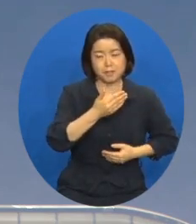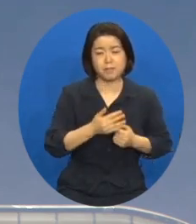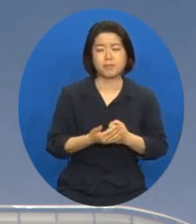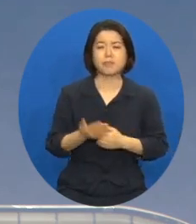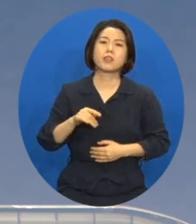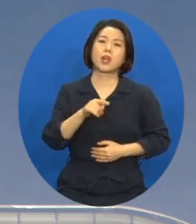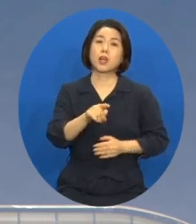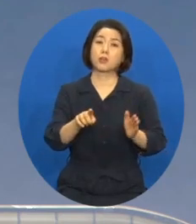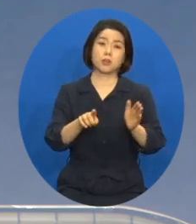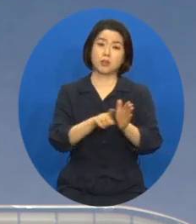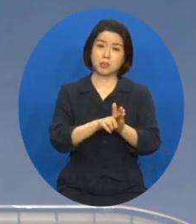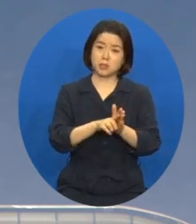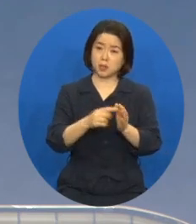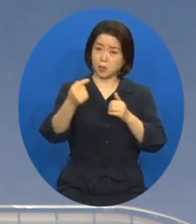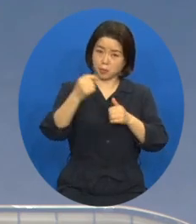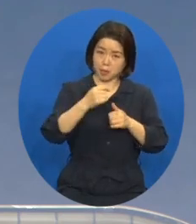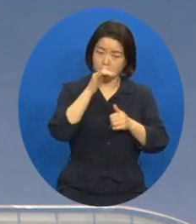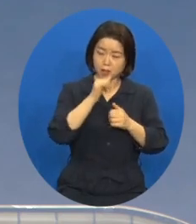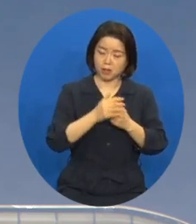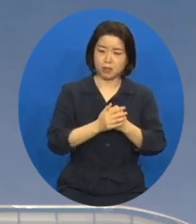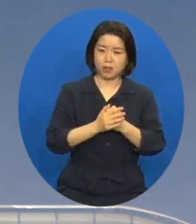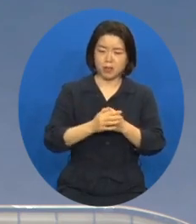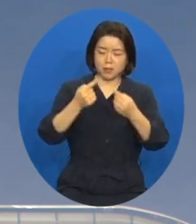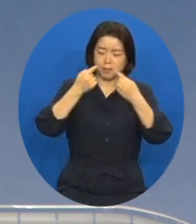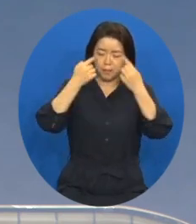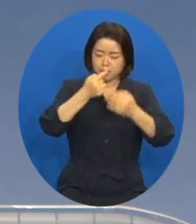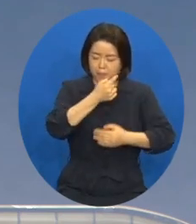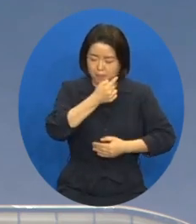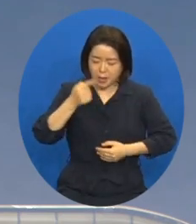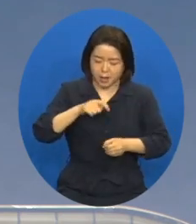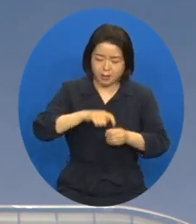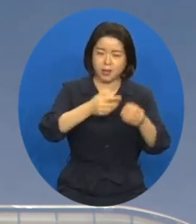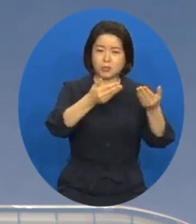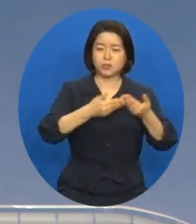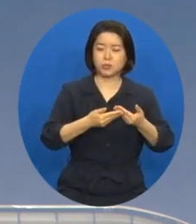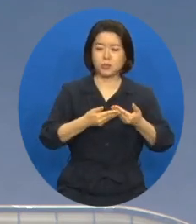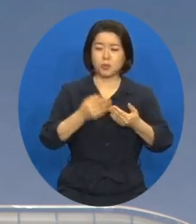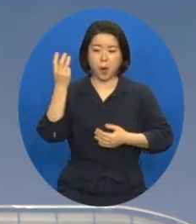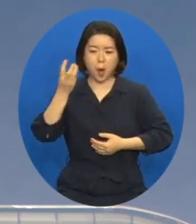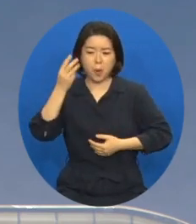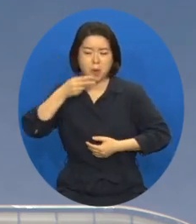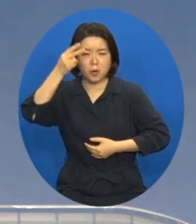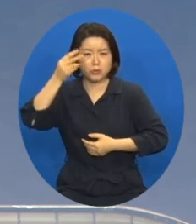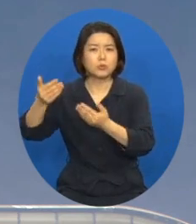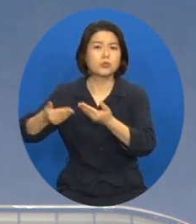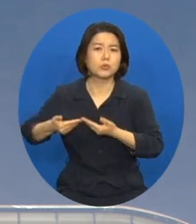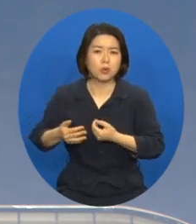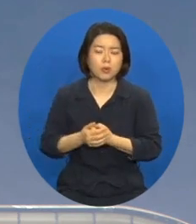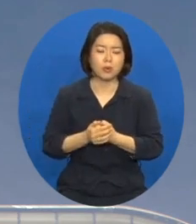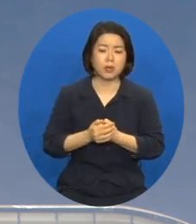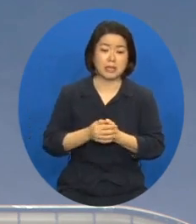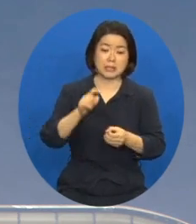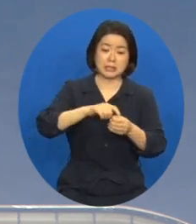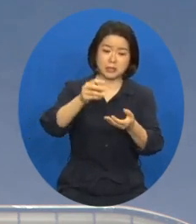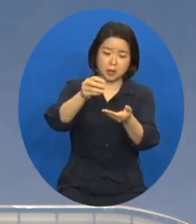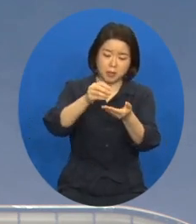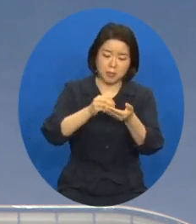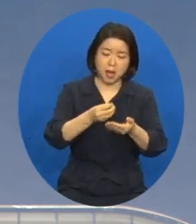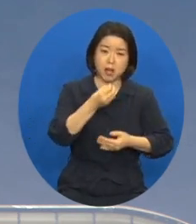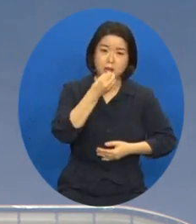그렇게 믿으라니까 그 확증으로 떡을 주시고 포도주를 주시니 그 떡을 받아서